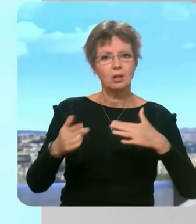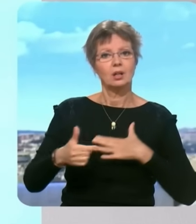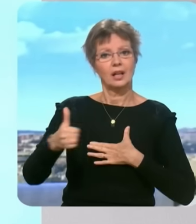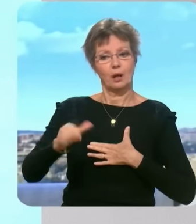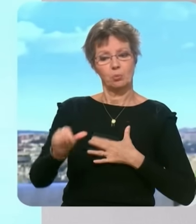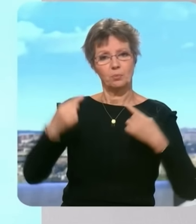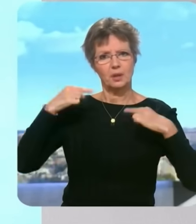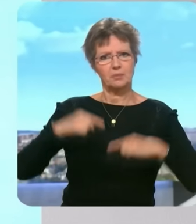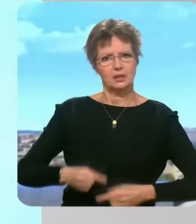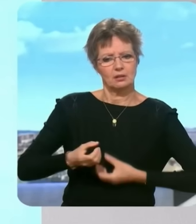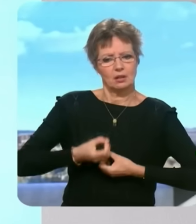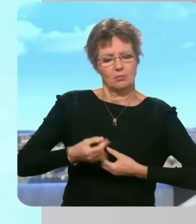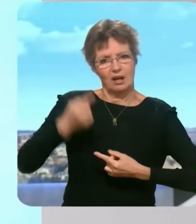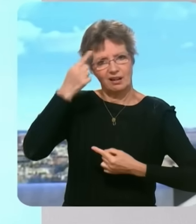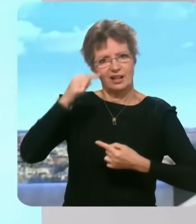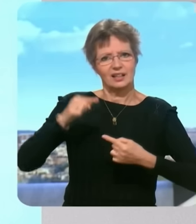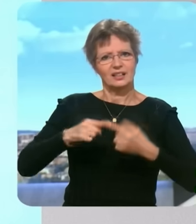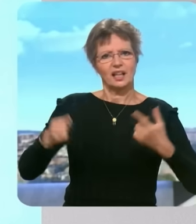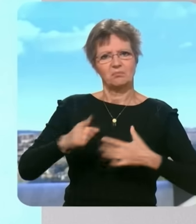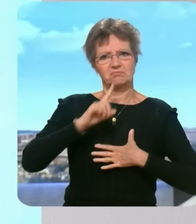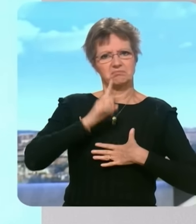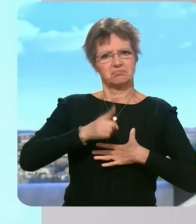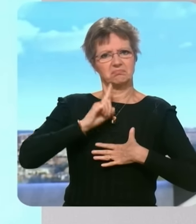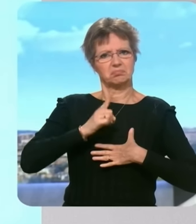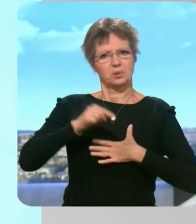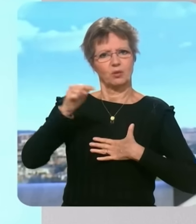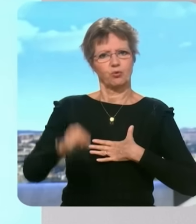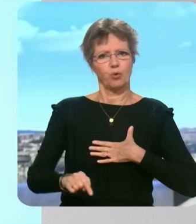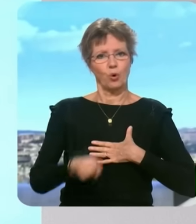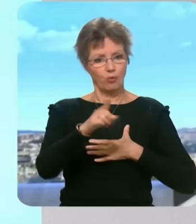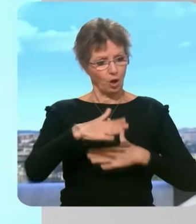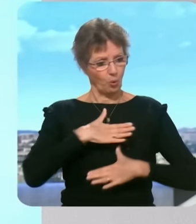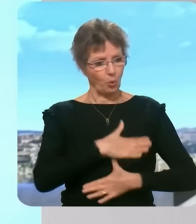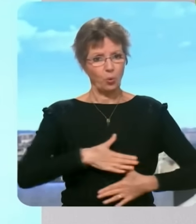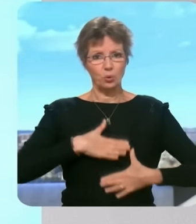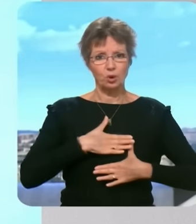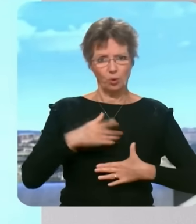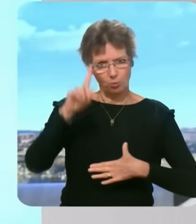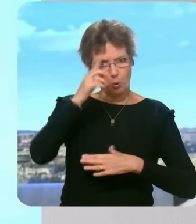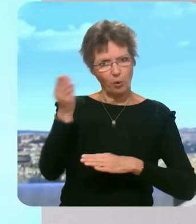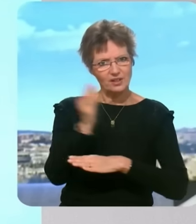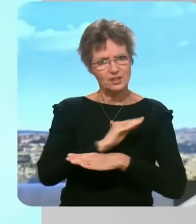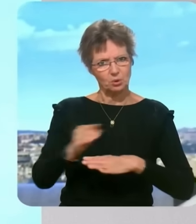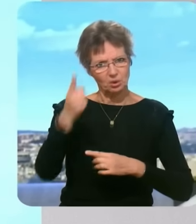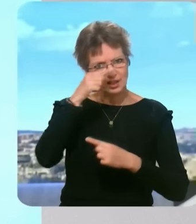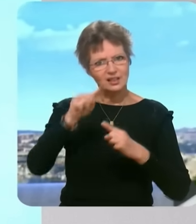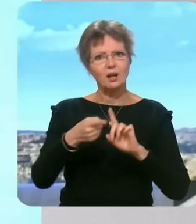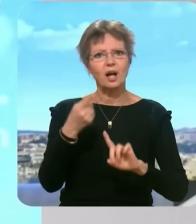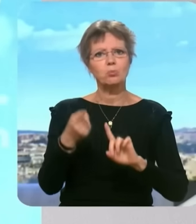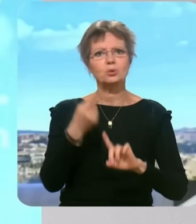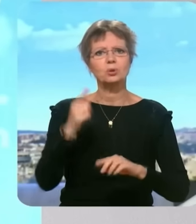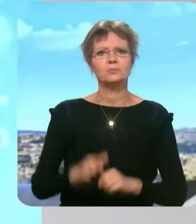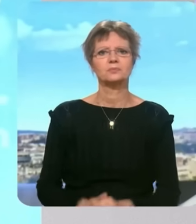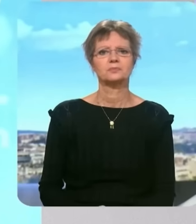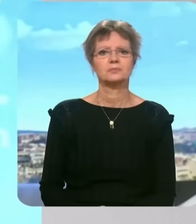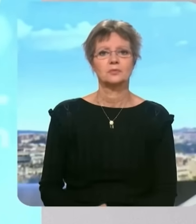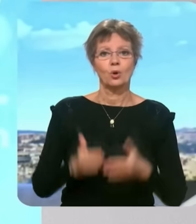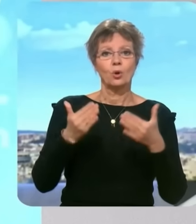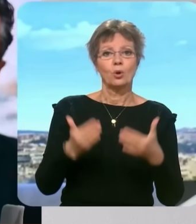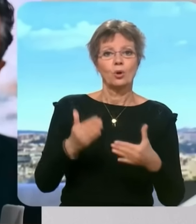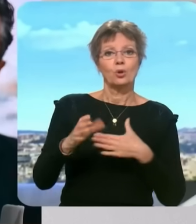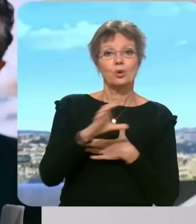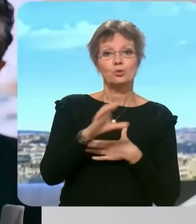Premier ministre. Ça devrait vous réjouir de voir le chef du gouvernement reprendre en main le dossier de la sécurité ? Oui, enfin, il n'y a qu'un sujet, c'est qu'aujourd'hui, on est aux 100 jours,